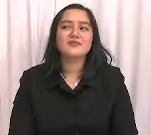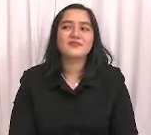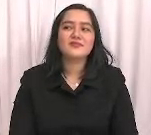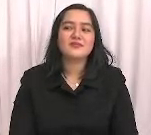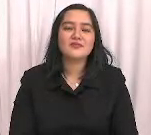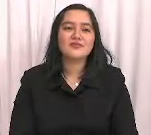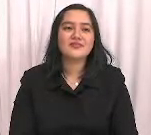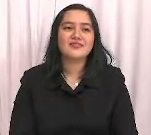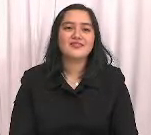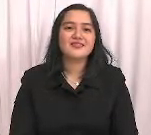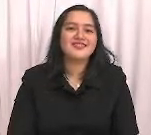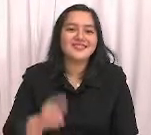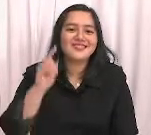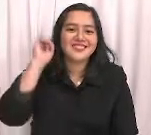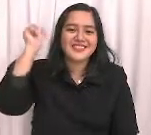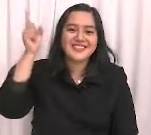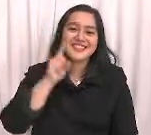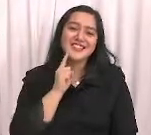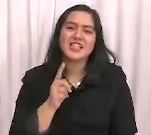Magpapakamartir. Magpapakamartir.